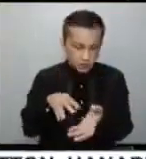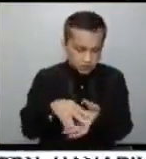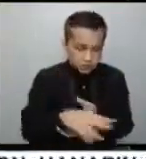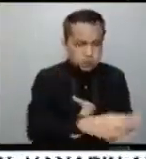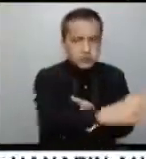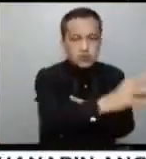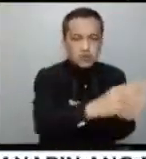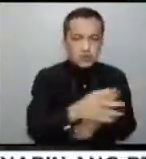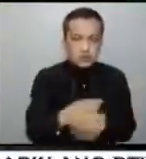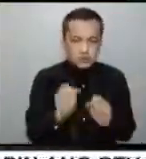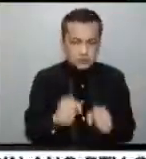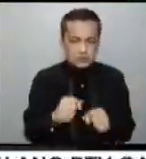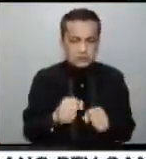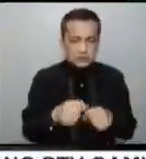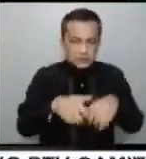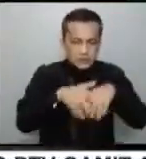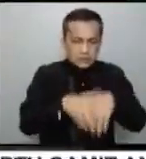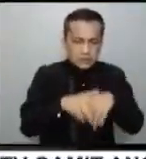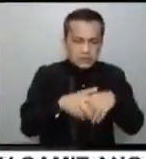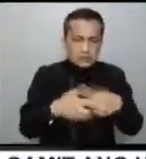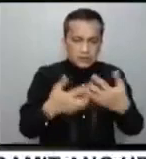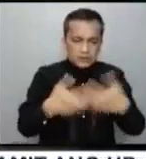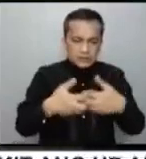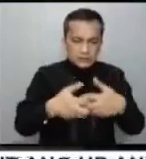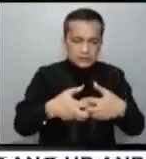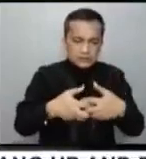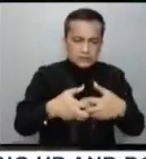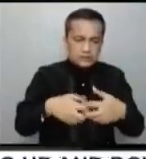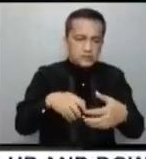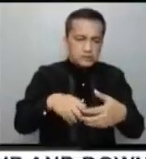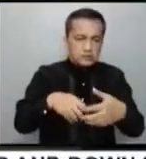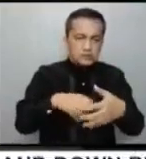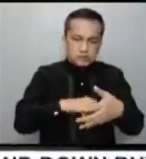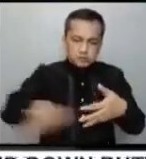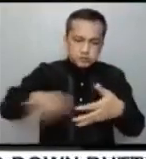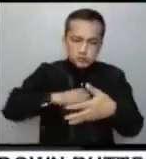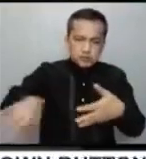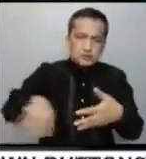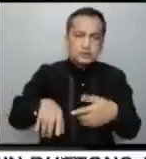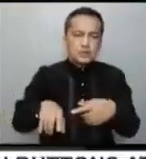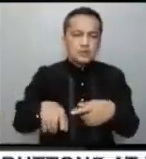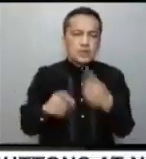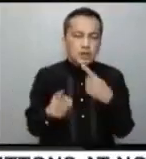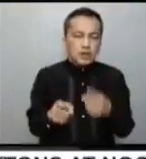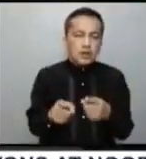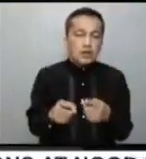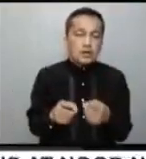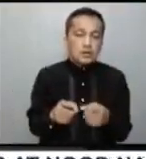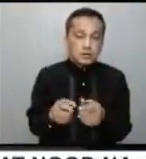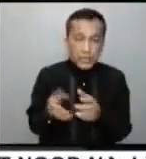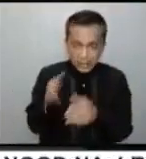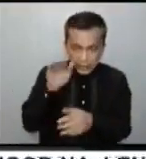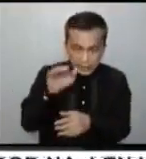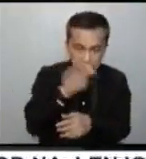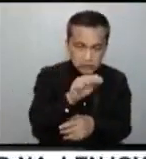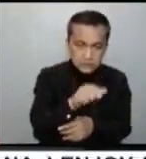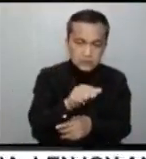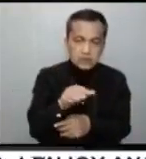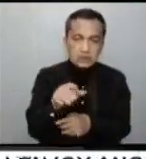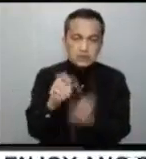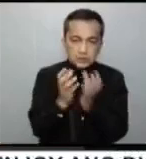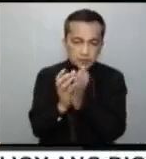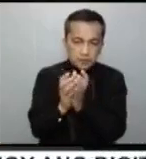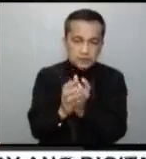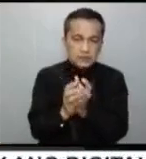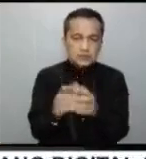sa pumping stations. We are repeatedly appealing to our constituent, to the community, na iwasan magtapo